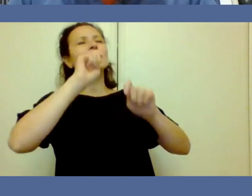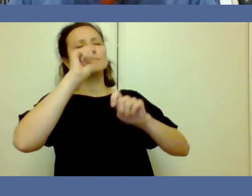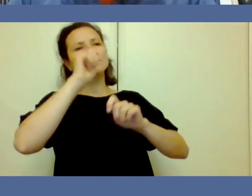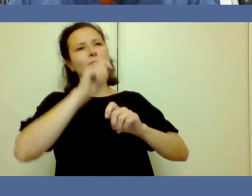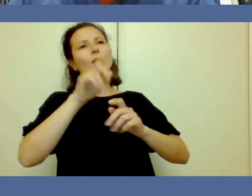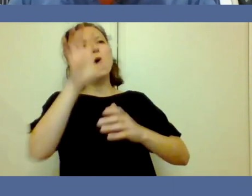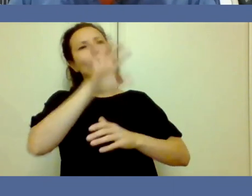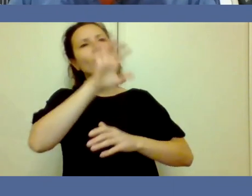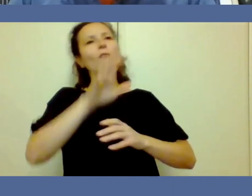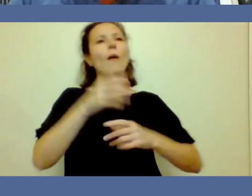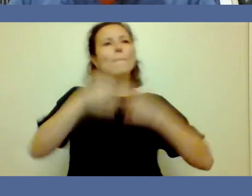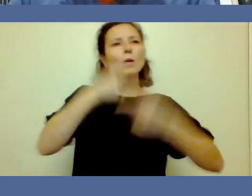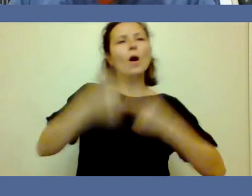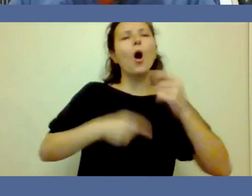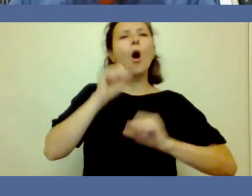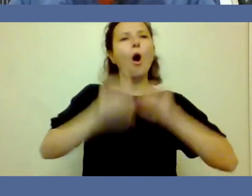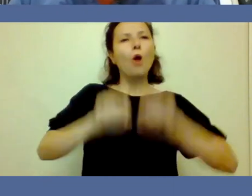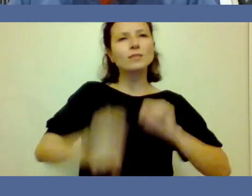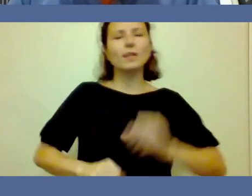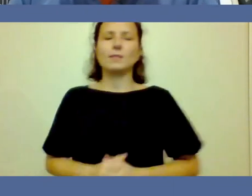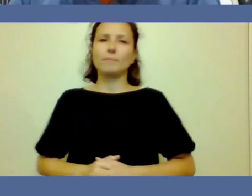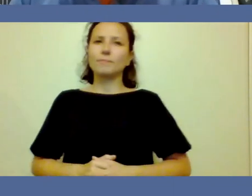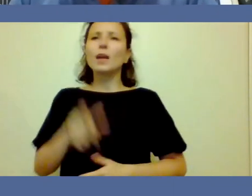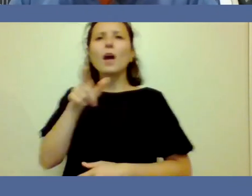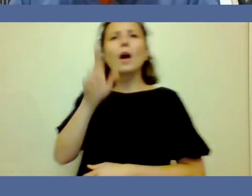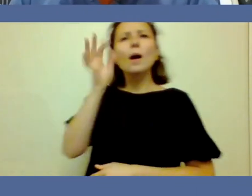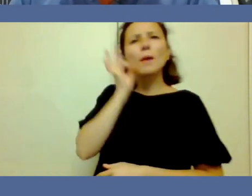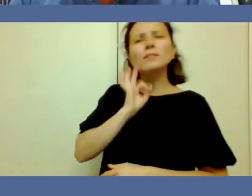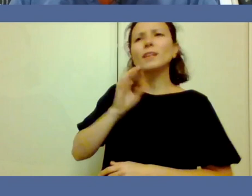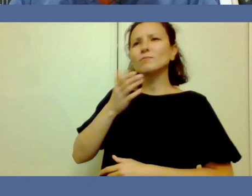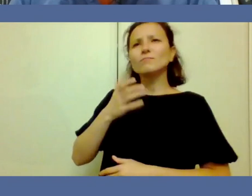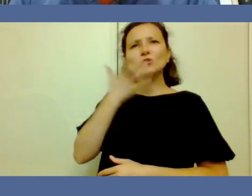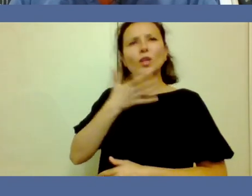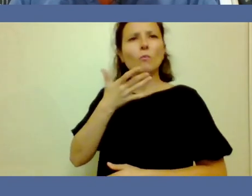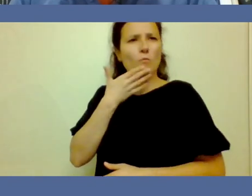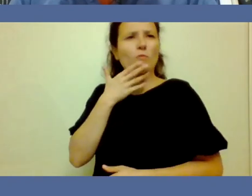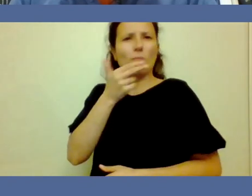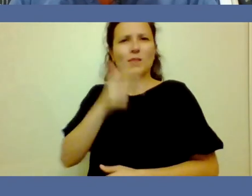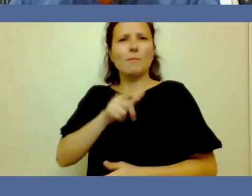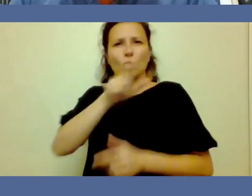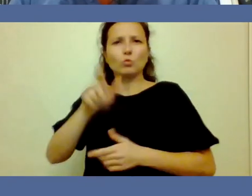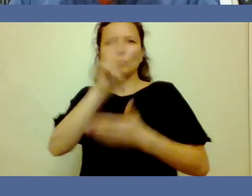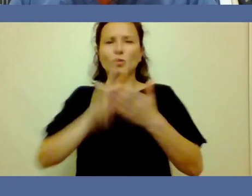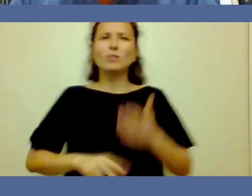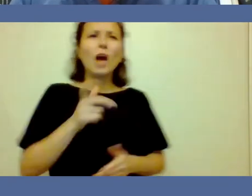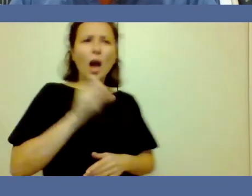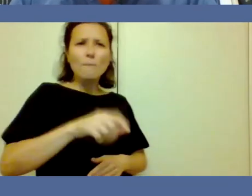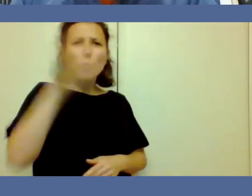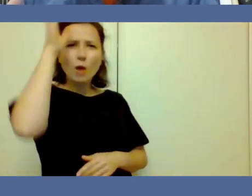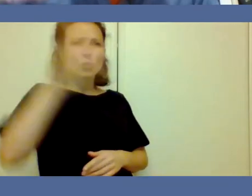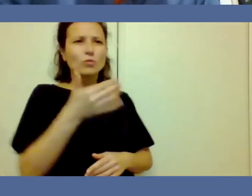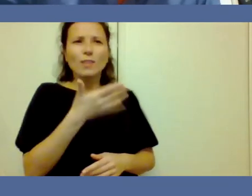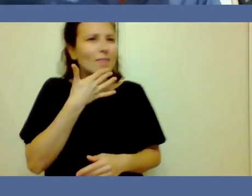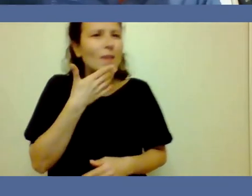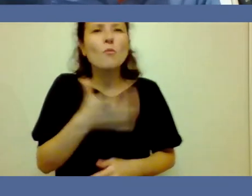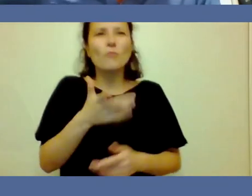ciepło mówi o czytelnikach. Doceniam. A są ci autorzy, przepraszam, którzy nie mówią ciepło. Nie, no ale u pani